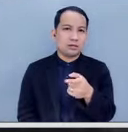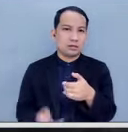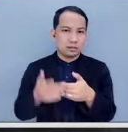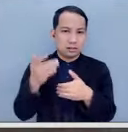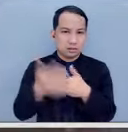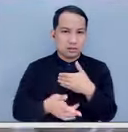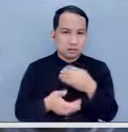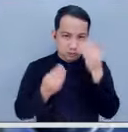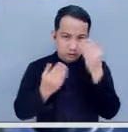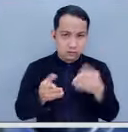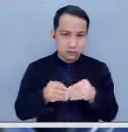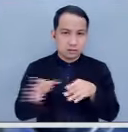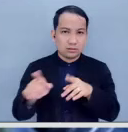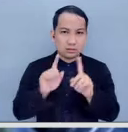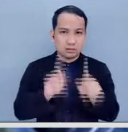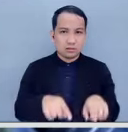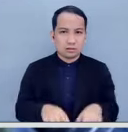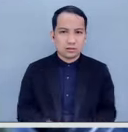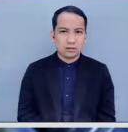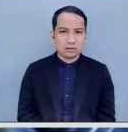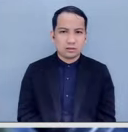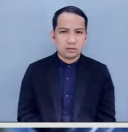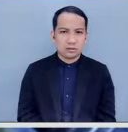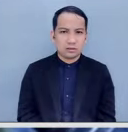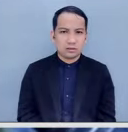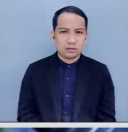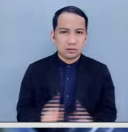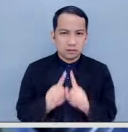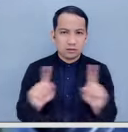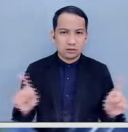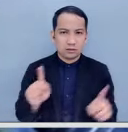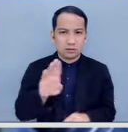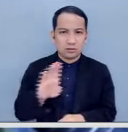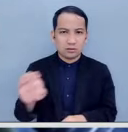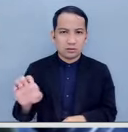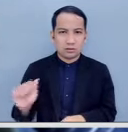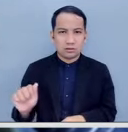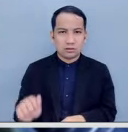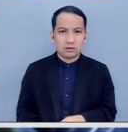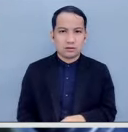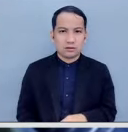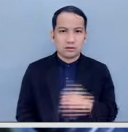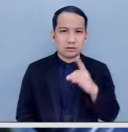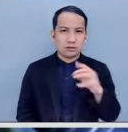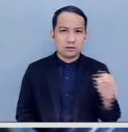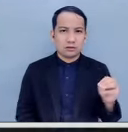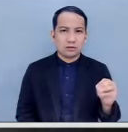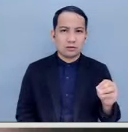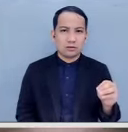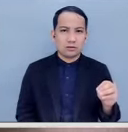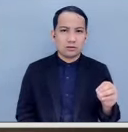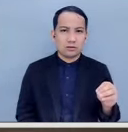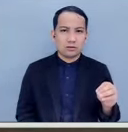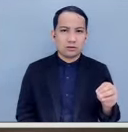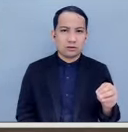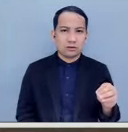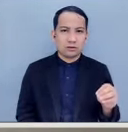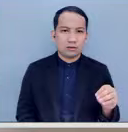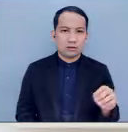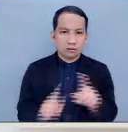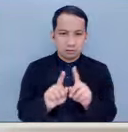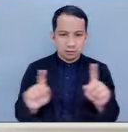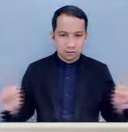ay sinagot mo na at saka yung paghihiwalay niyo ni BE alonso Tinang niyo rin ng matagal na panahon samantalang